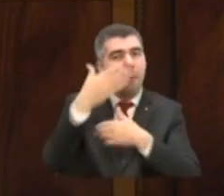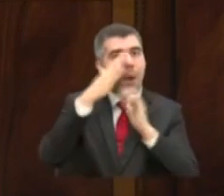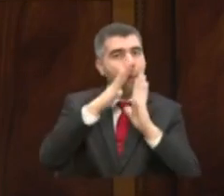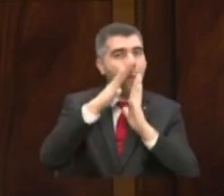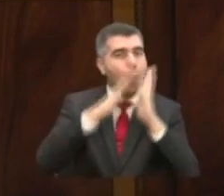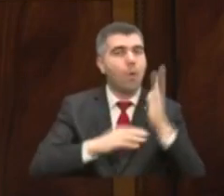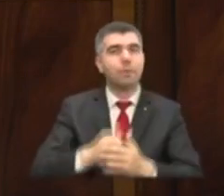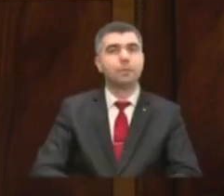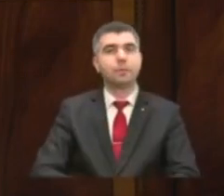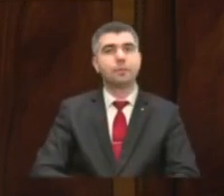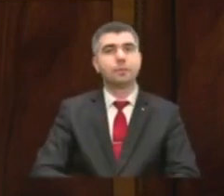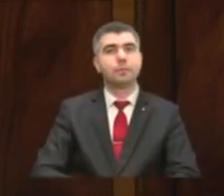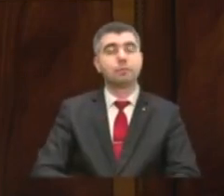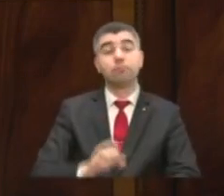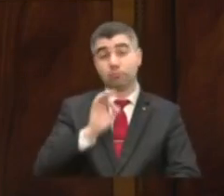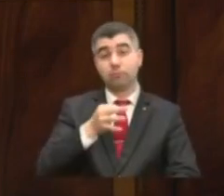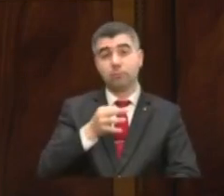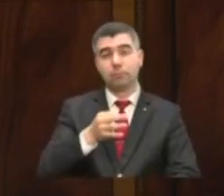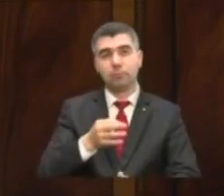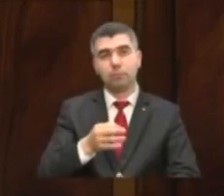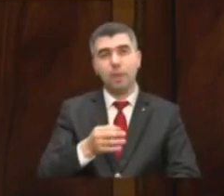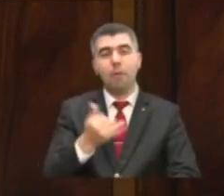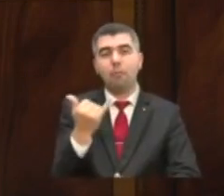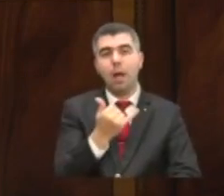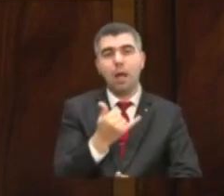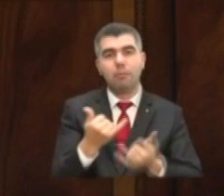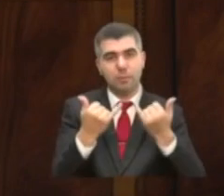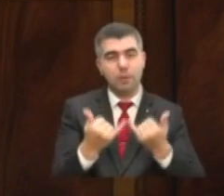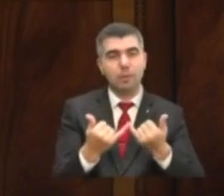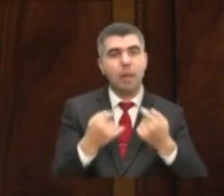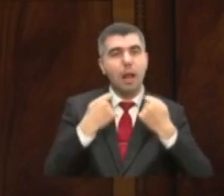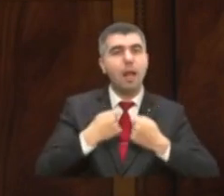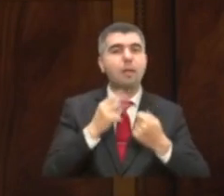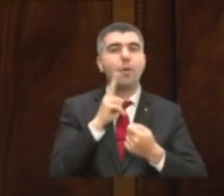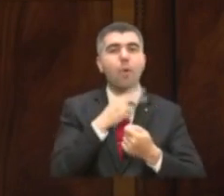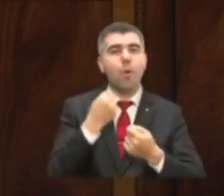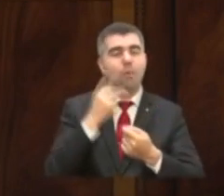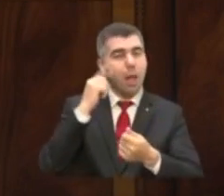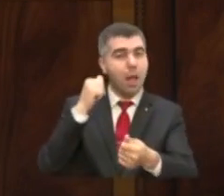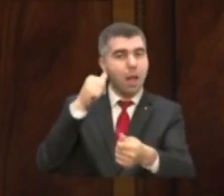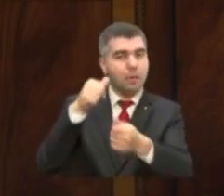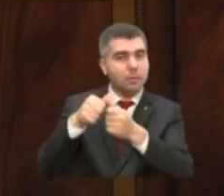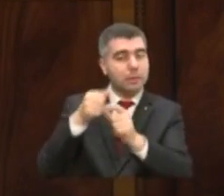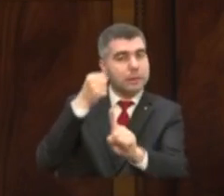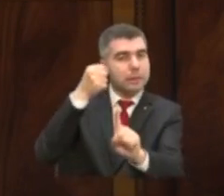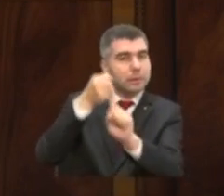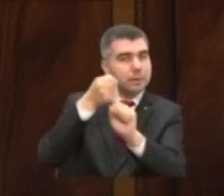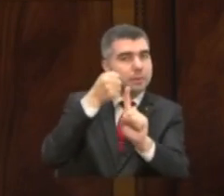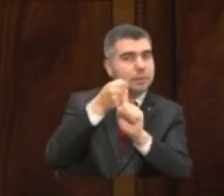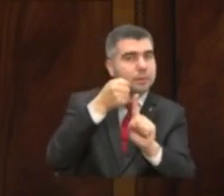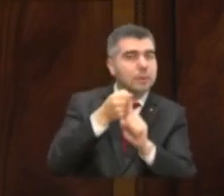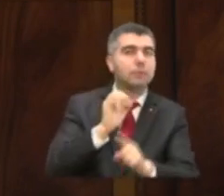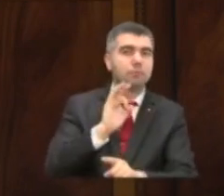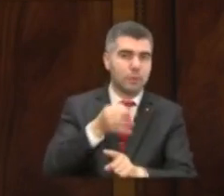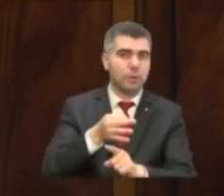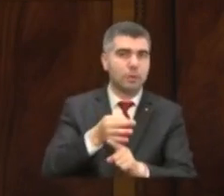بكل تأكيد لا يمكن بهذه المناسبة السيد رئيس الحكومة إلا أن نستحضر معكم حجم المجهودات التي بذلت وتبذل